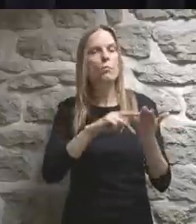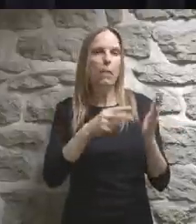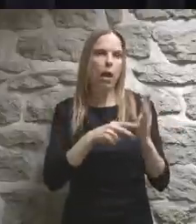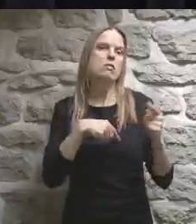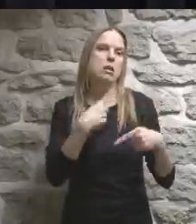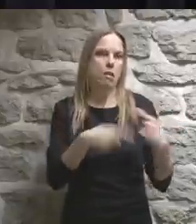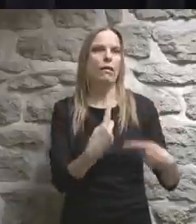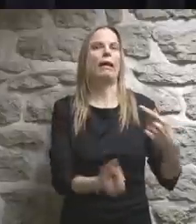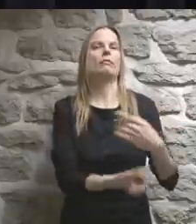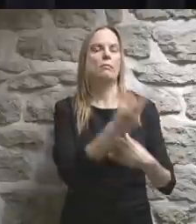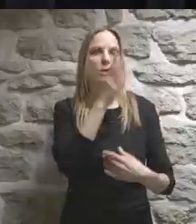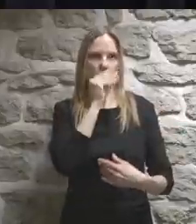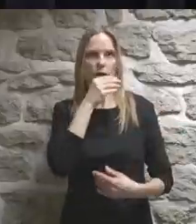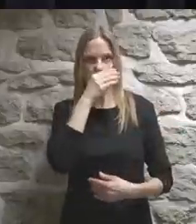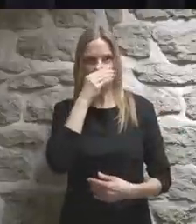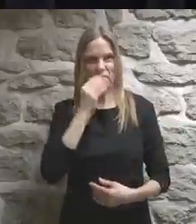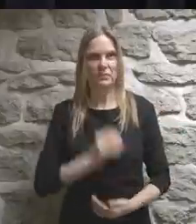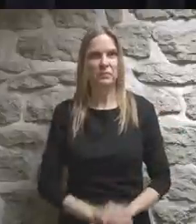rakendada.